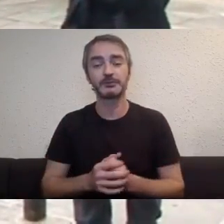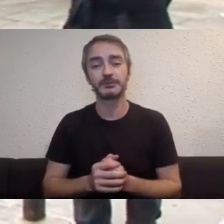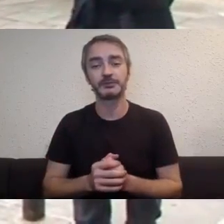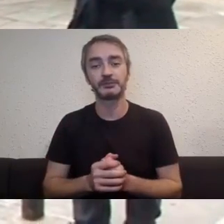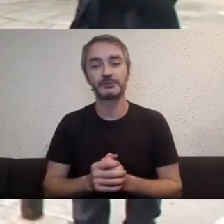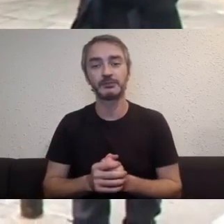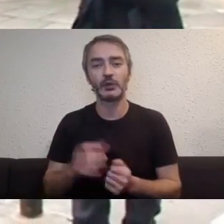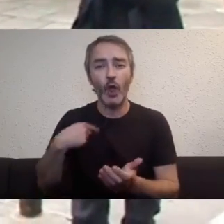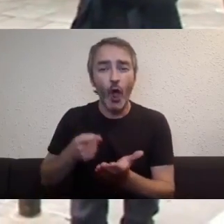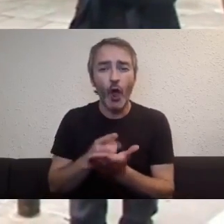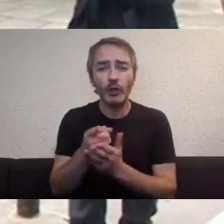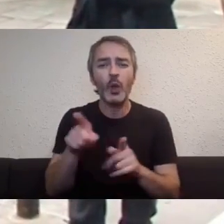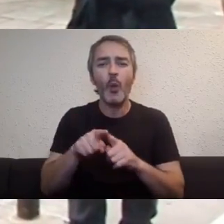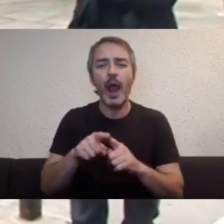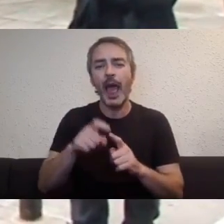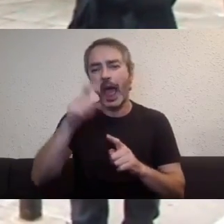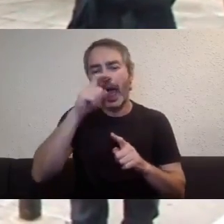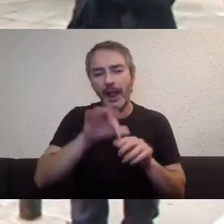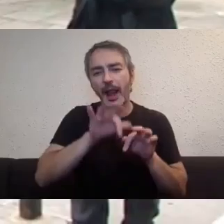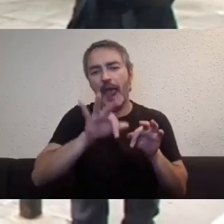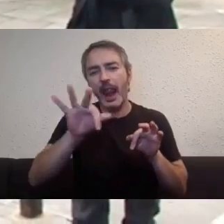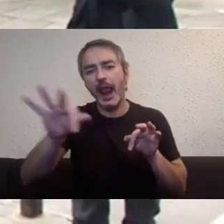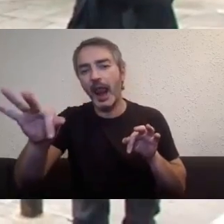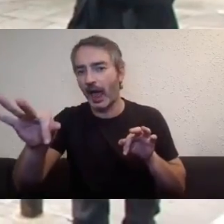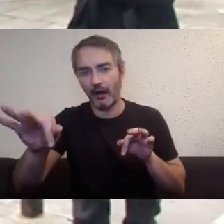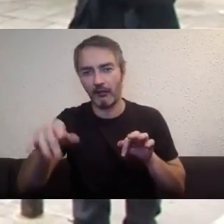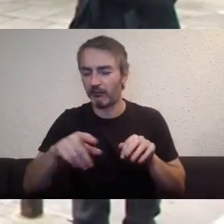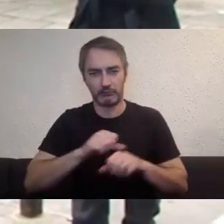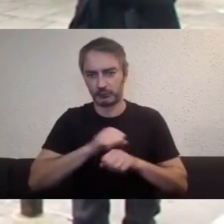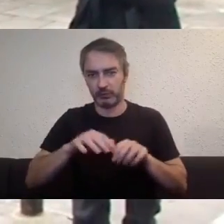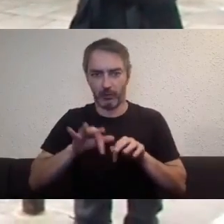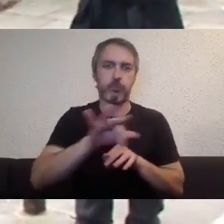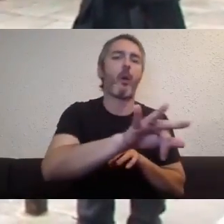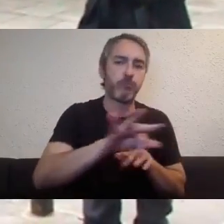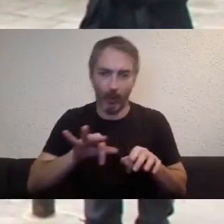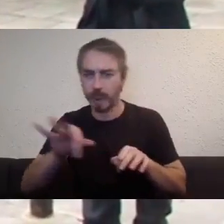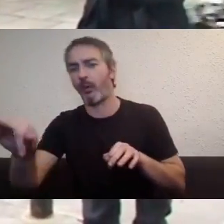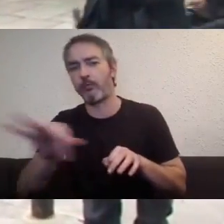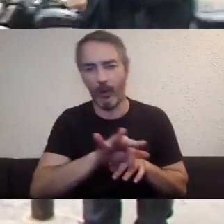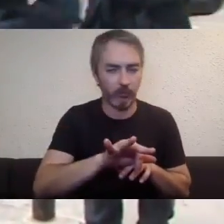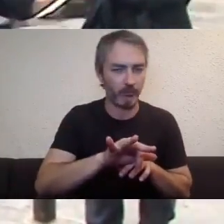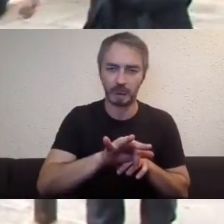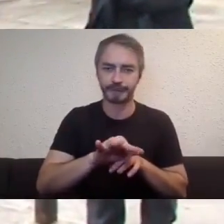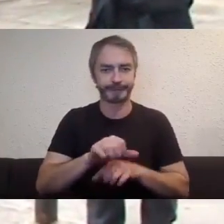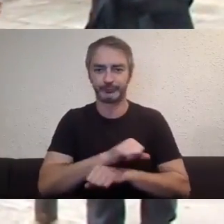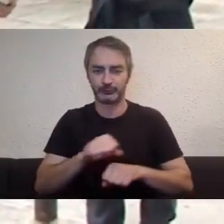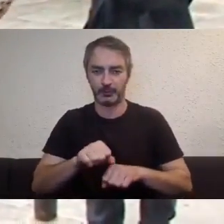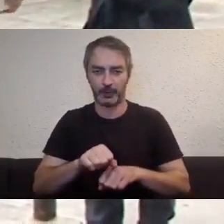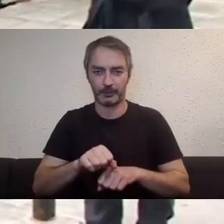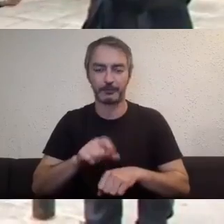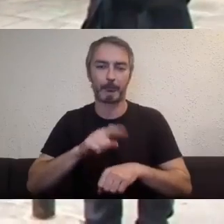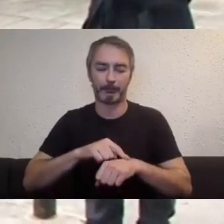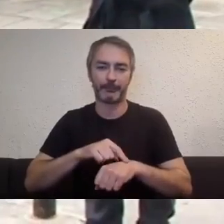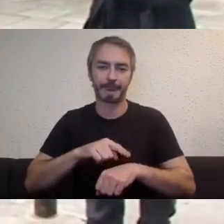farem la ruta cronològicament perquè se suposaria anar d'una punta a l'altra del barri